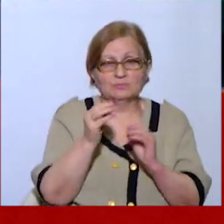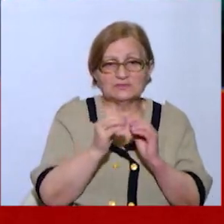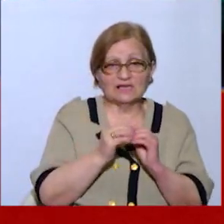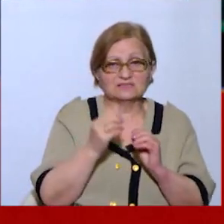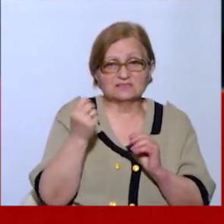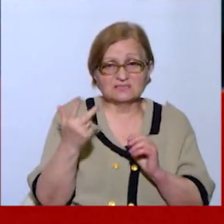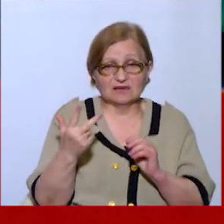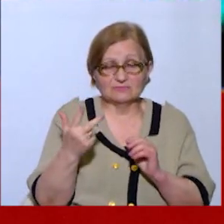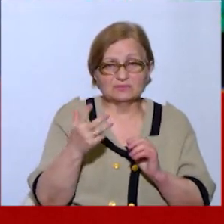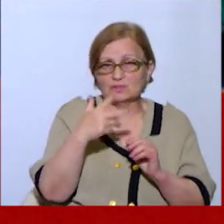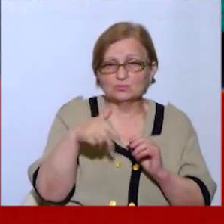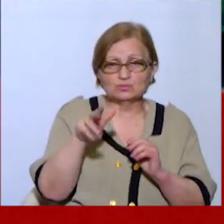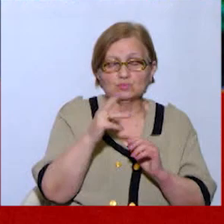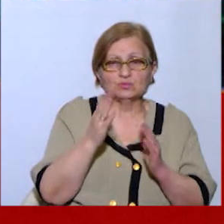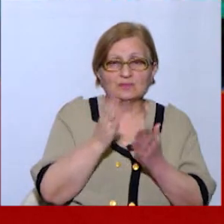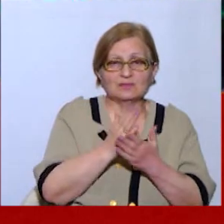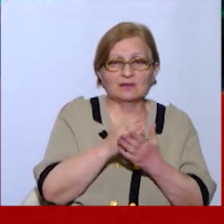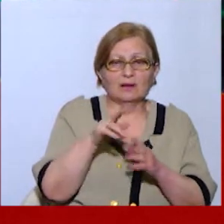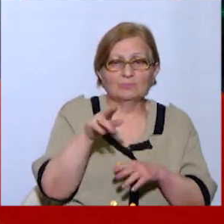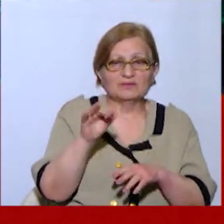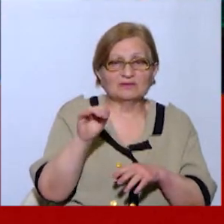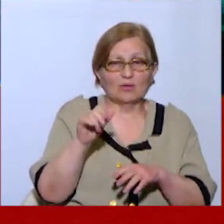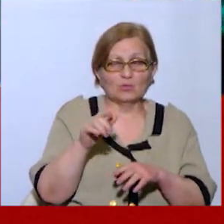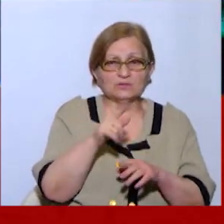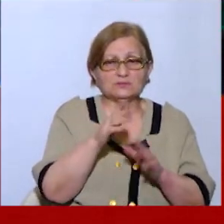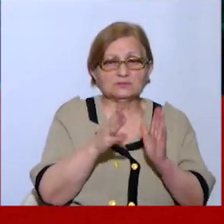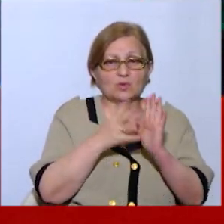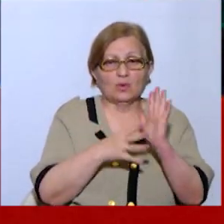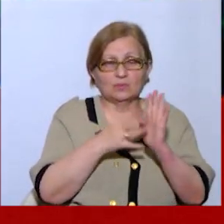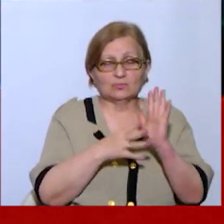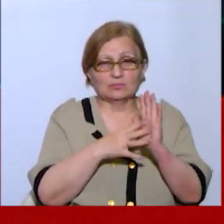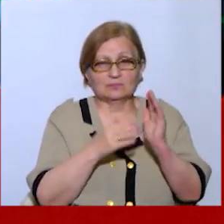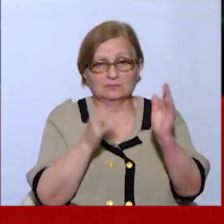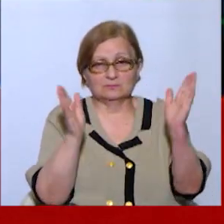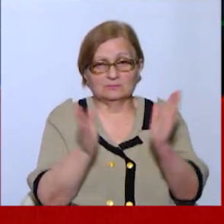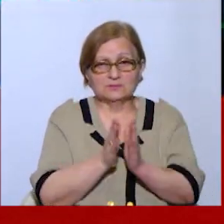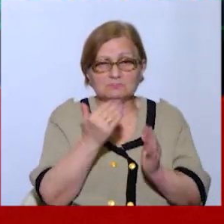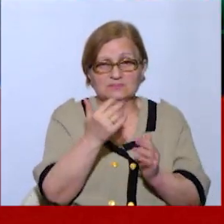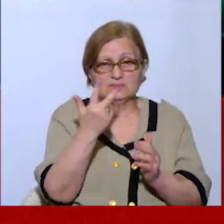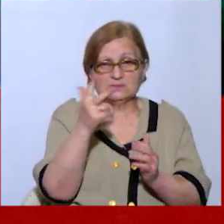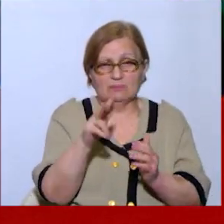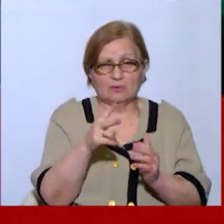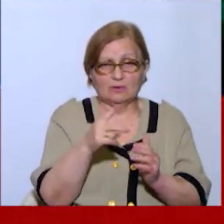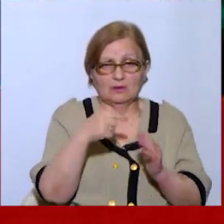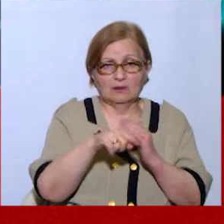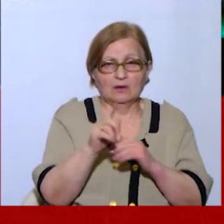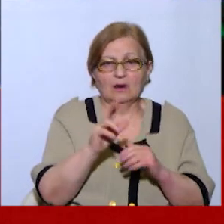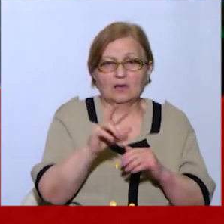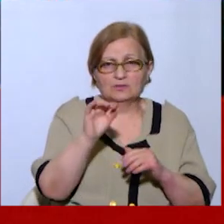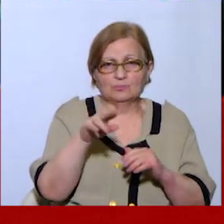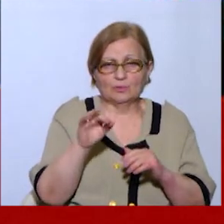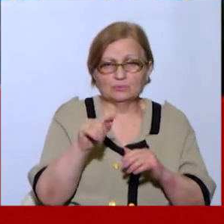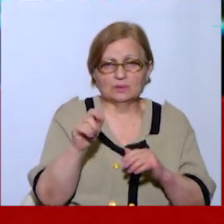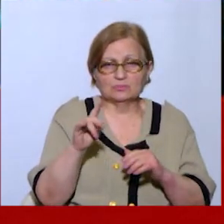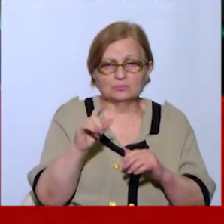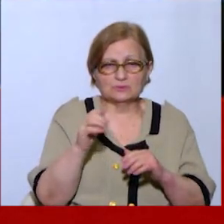ეს პითაგორას სამეულია, ანუ მართკუთხა სამკუთხედის კათეტები თუ არის 12 და 5, მაშინ ჰიპოტენუზა 13 ტოლი მიიღება.